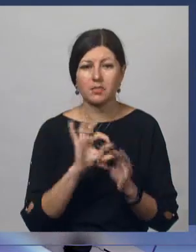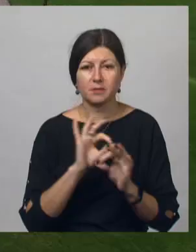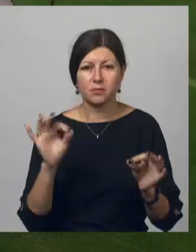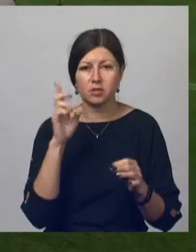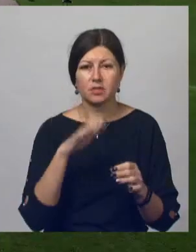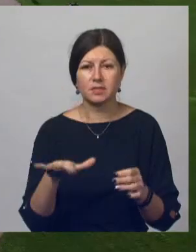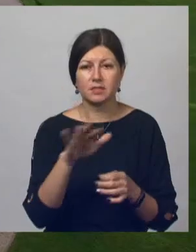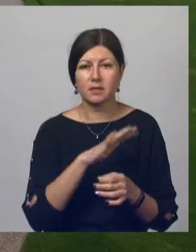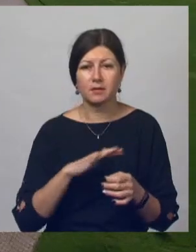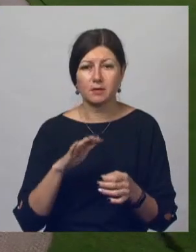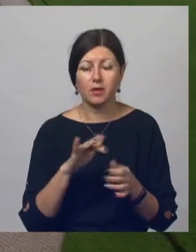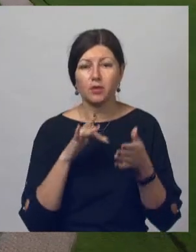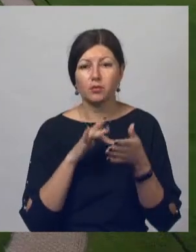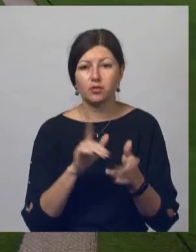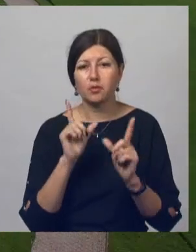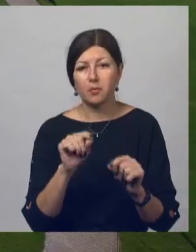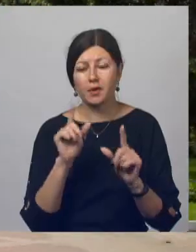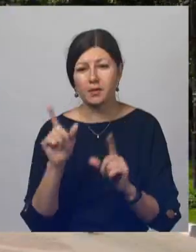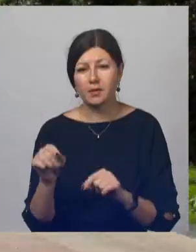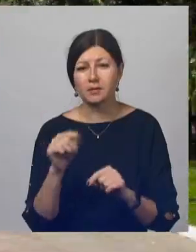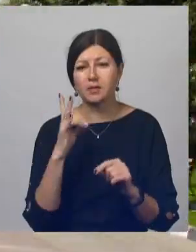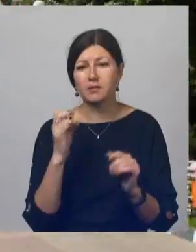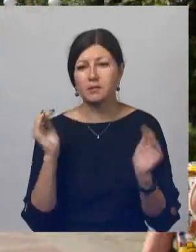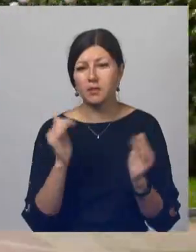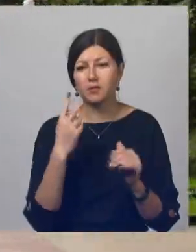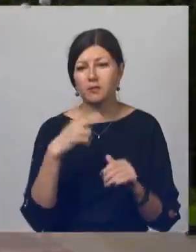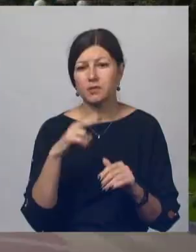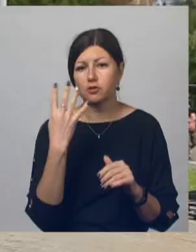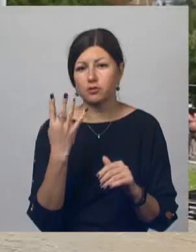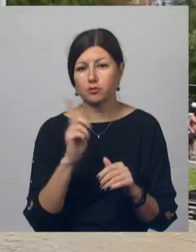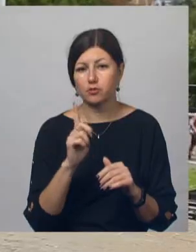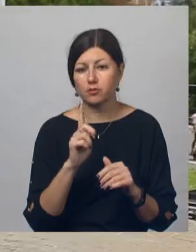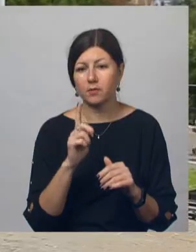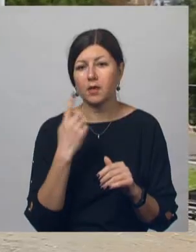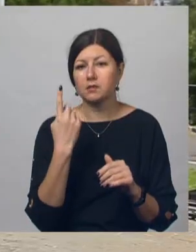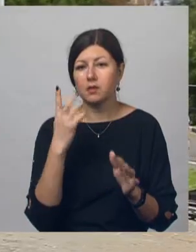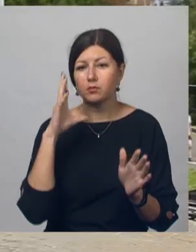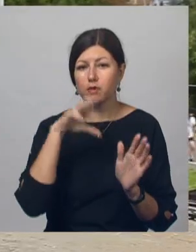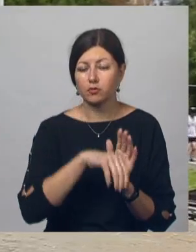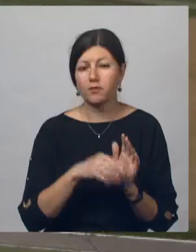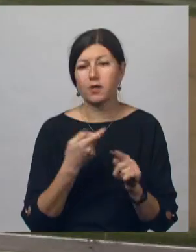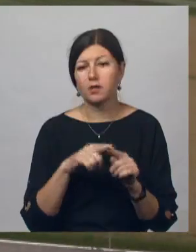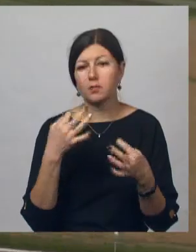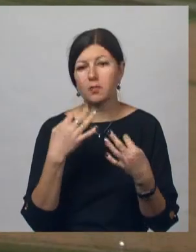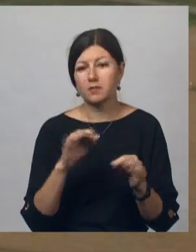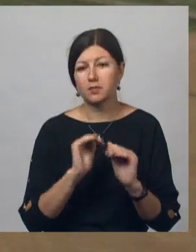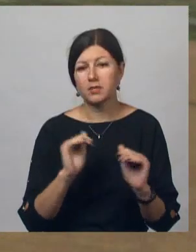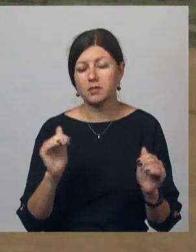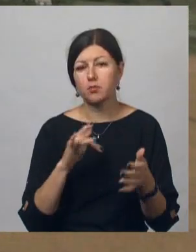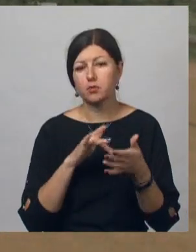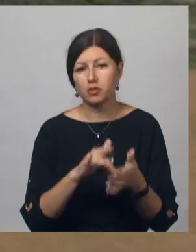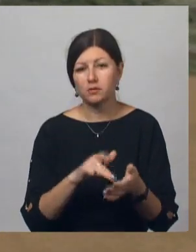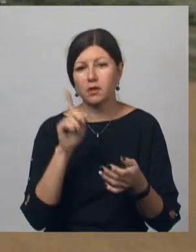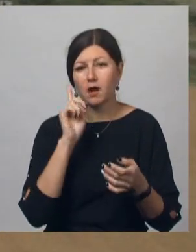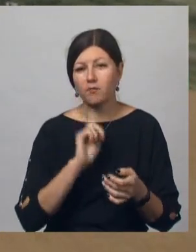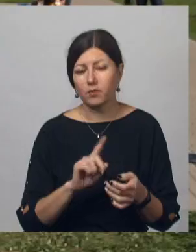стране. Туристические поездки не менее 24 часов, то есть с одной ночевкой. Это позволит детям путешествовать с комфортом.